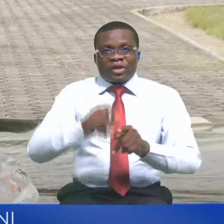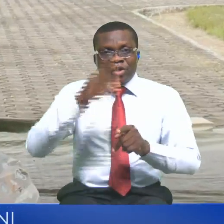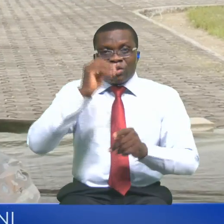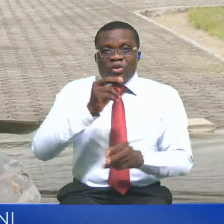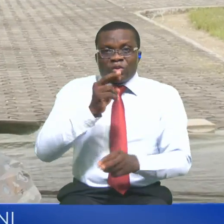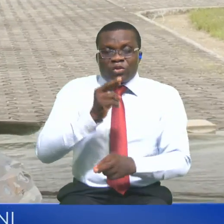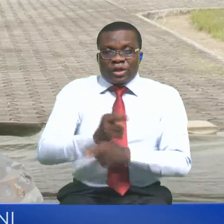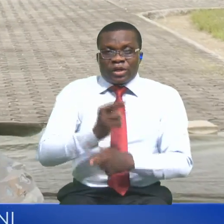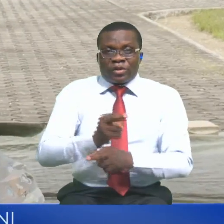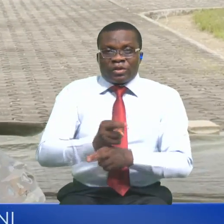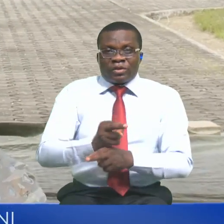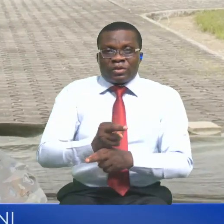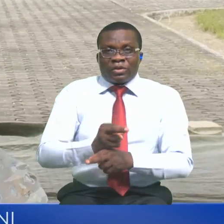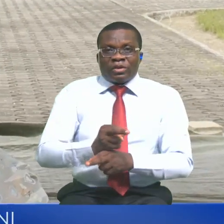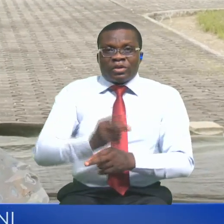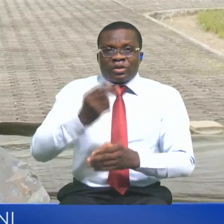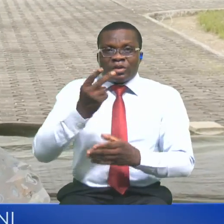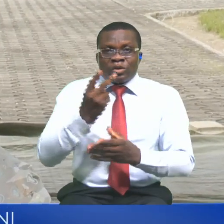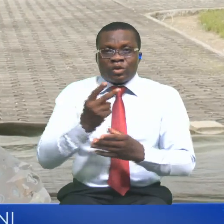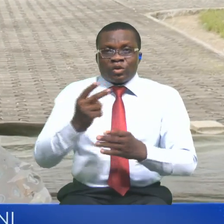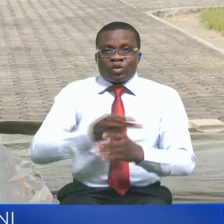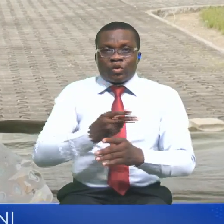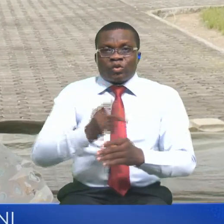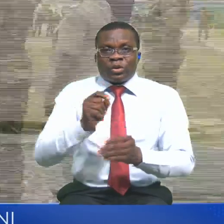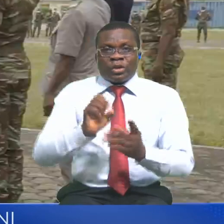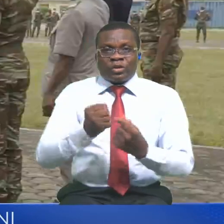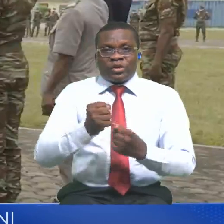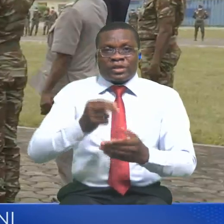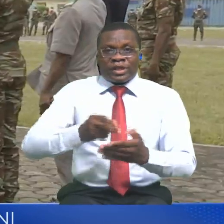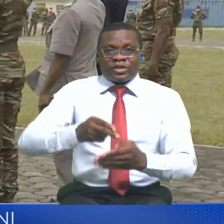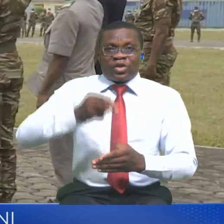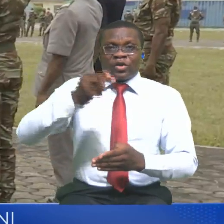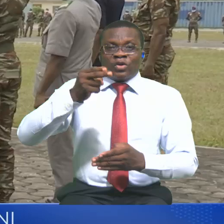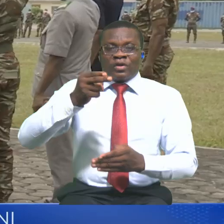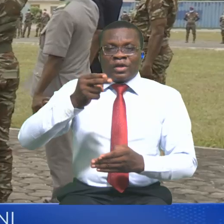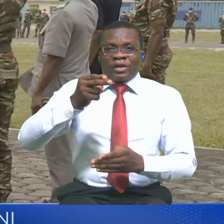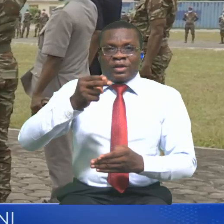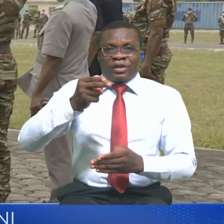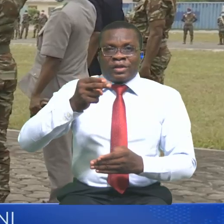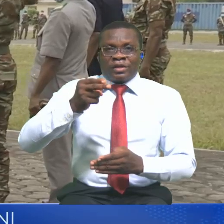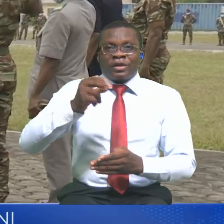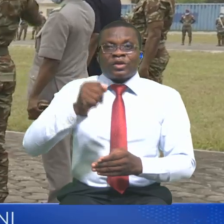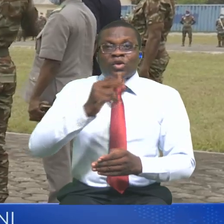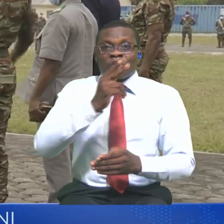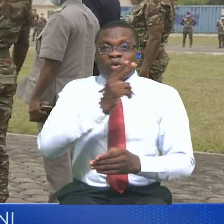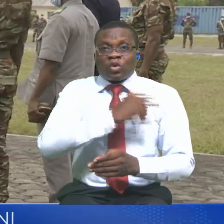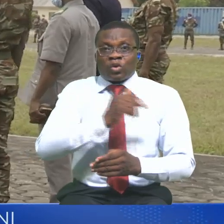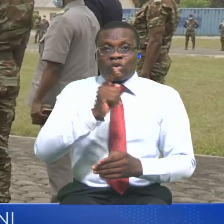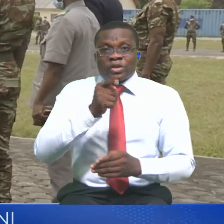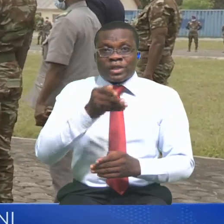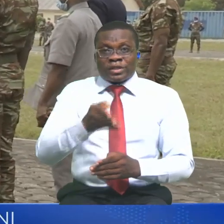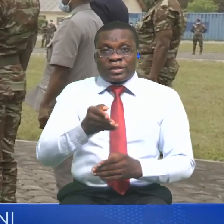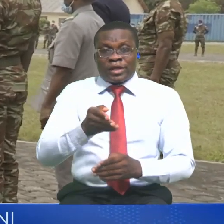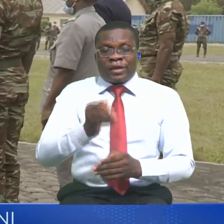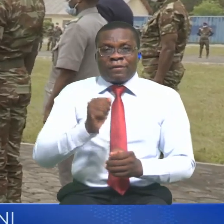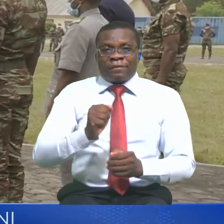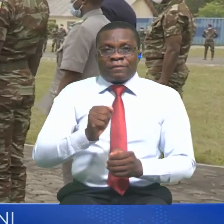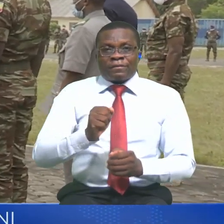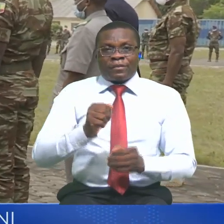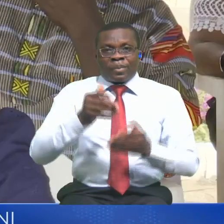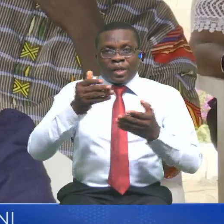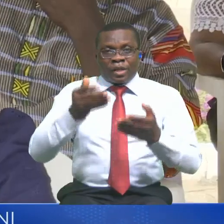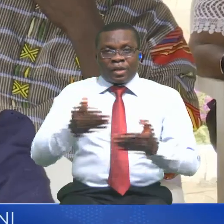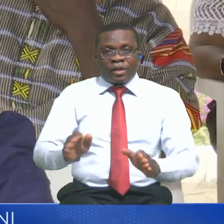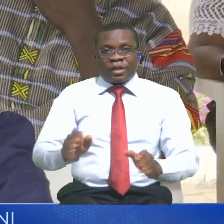rigueur, doublé d'un sens élevé d'humanisme, le colonel Aoué Aristide Boni laisse